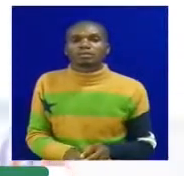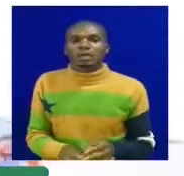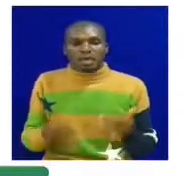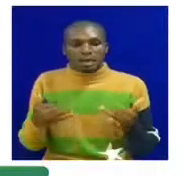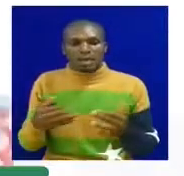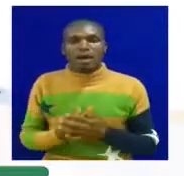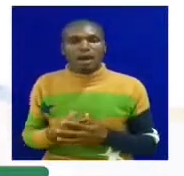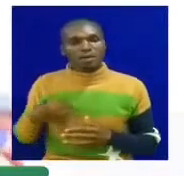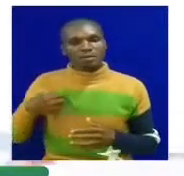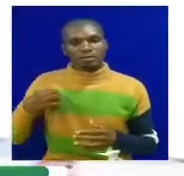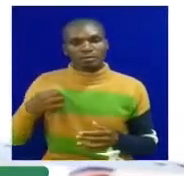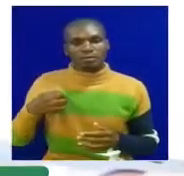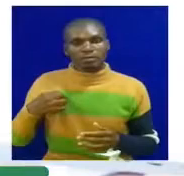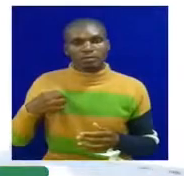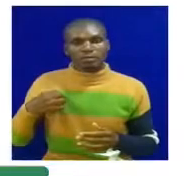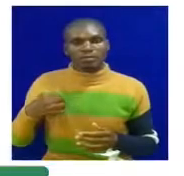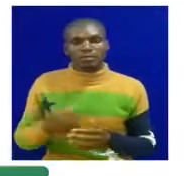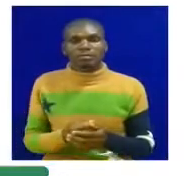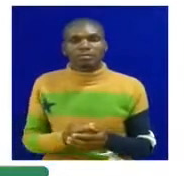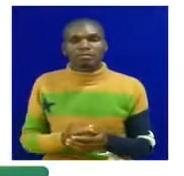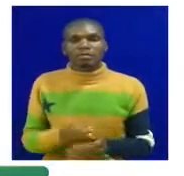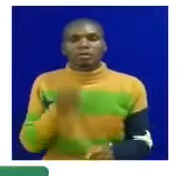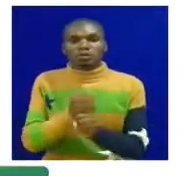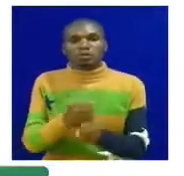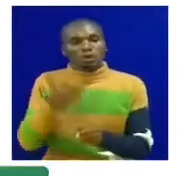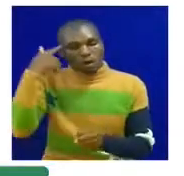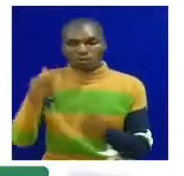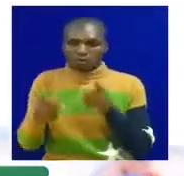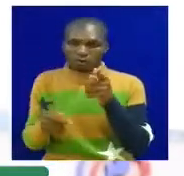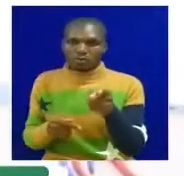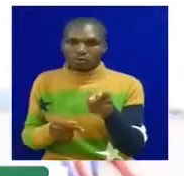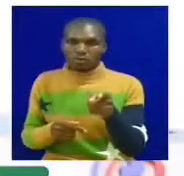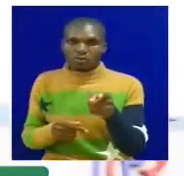korregas na ande ba korrega asiendo nge